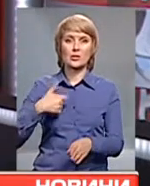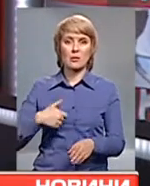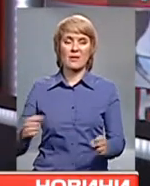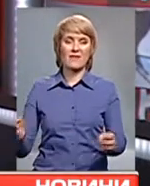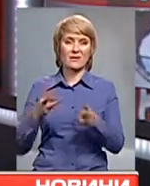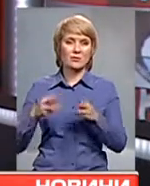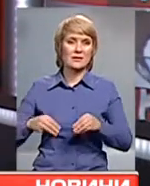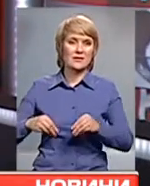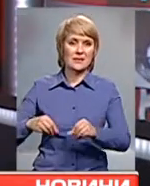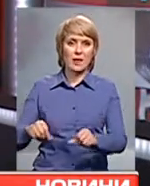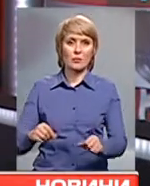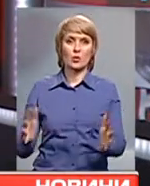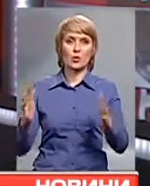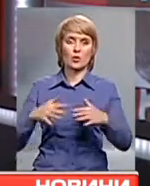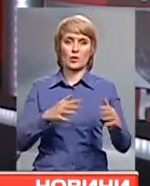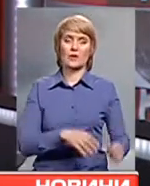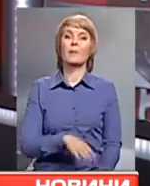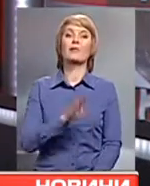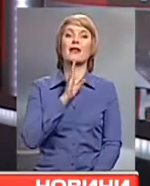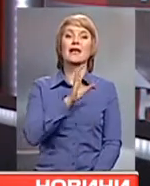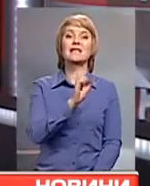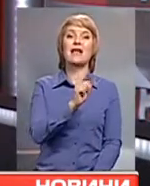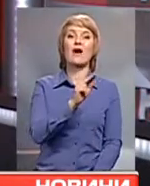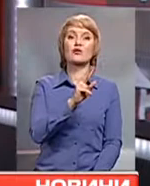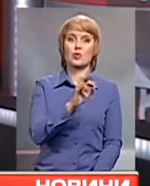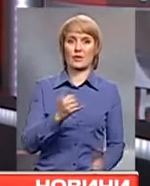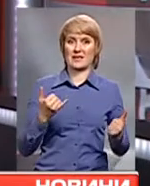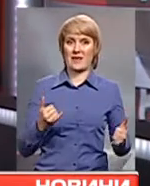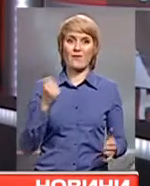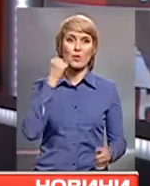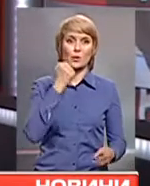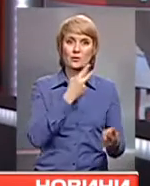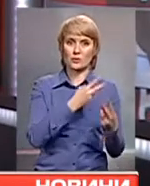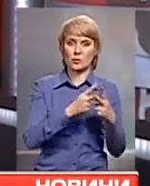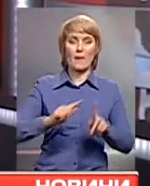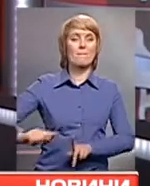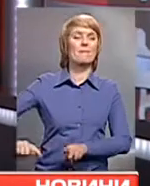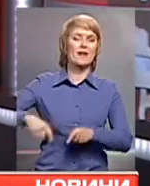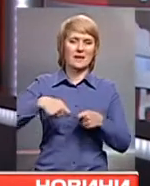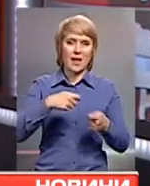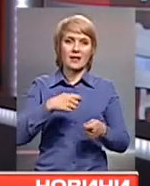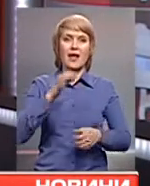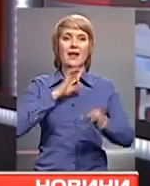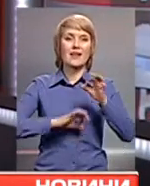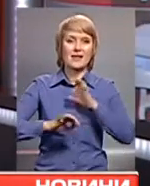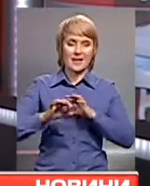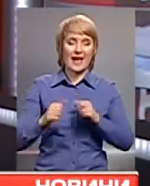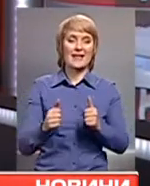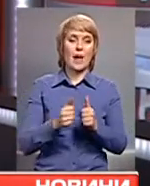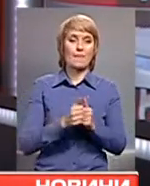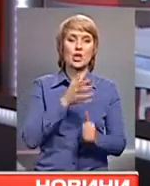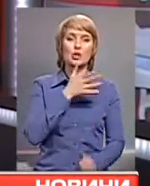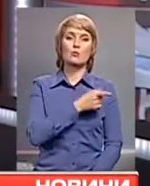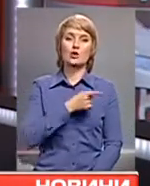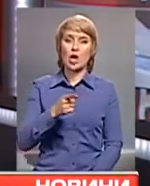Надії Савченко, яка зараз у московському СІЗО, сьогодні таки передали ліки. Найближчим часом там її огляне лор. Про це повідомив